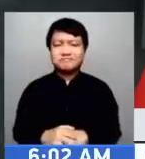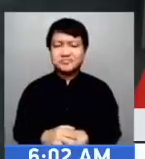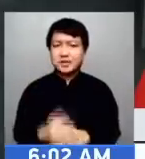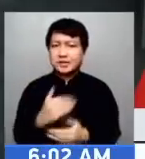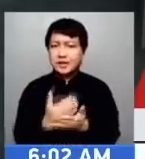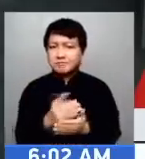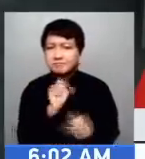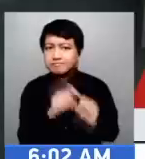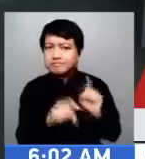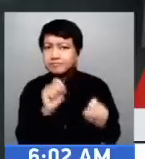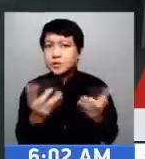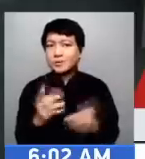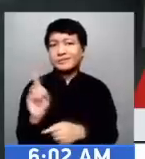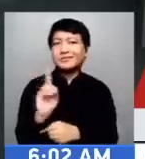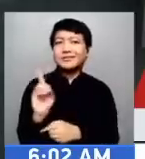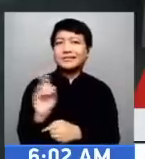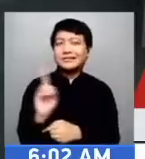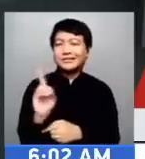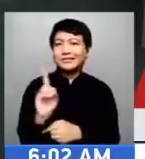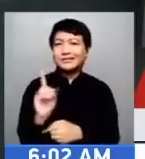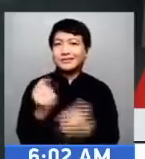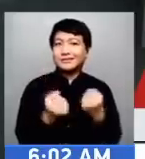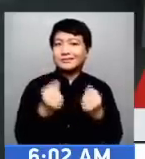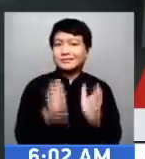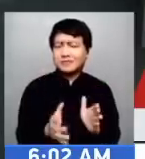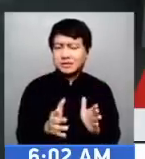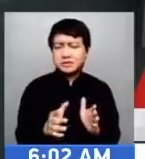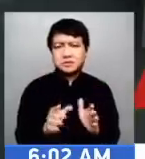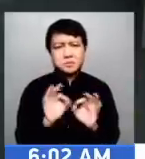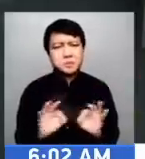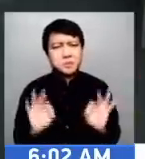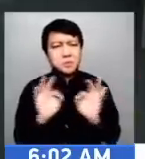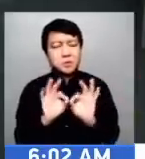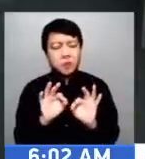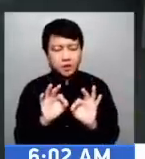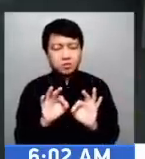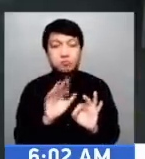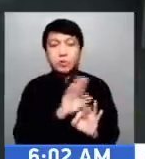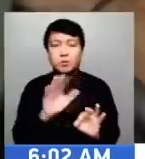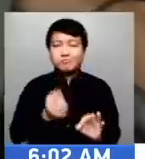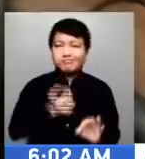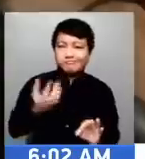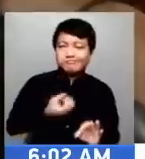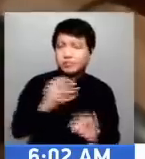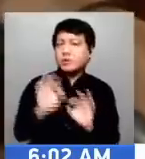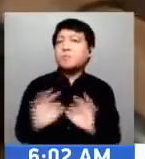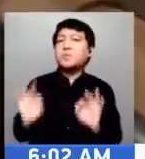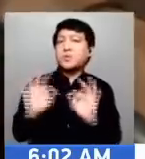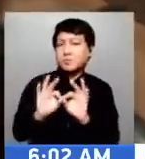Divisoria kaugnay ng kahalagahan na narinig yung kanilang mga hinay.